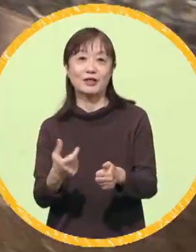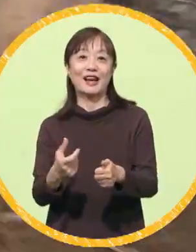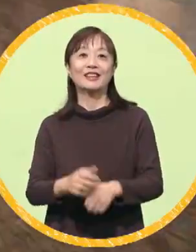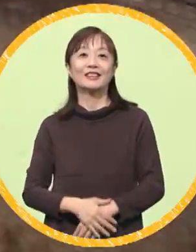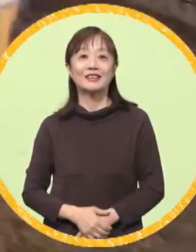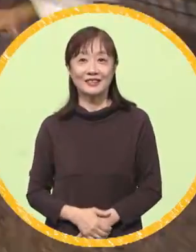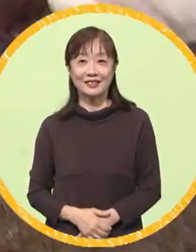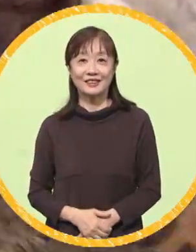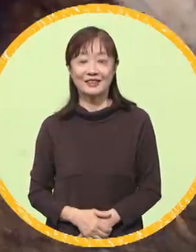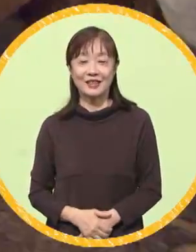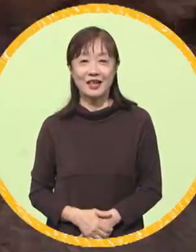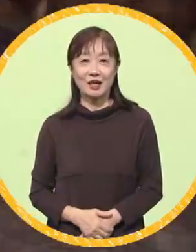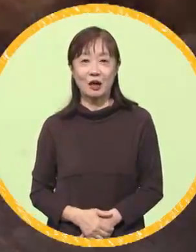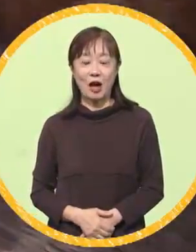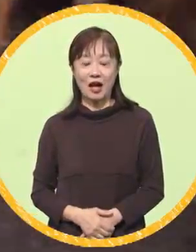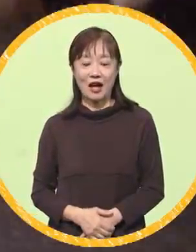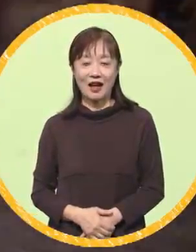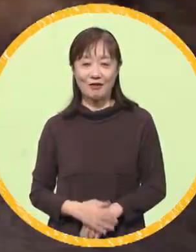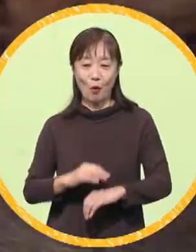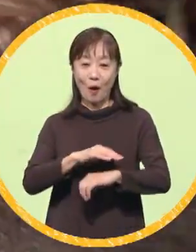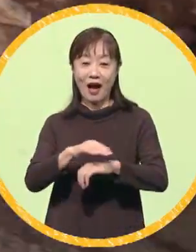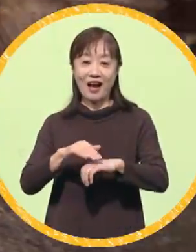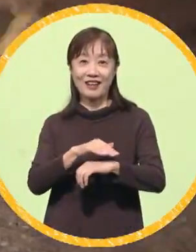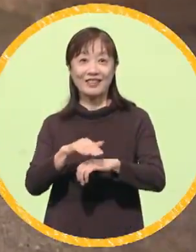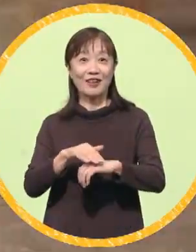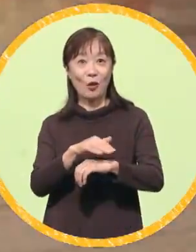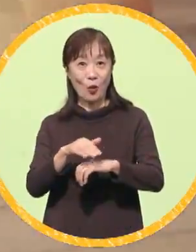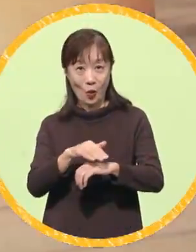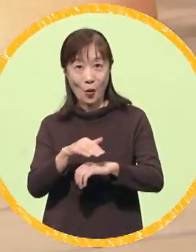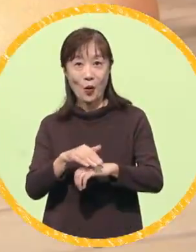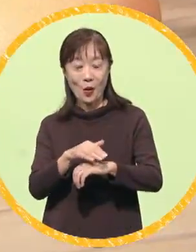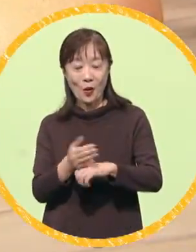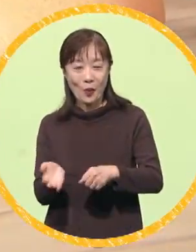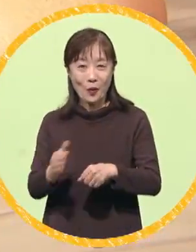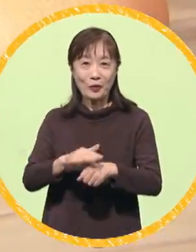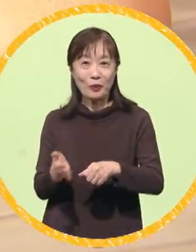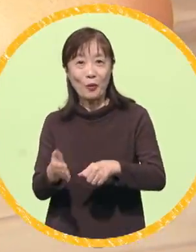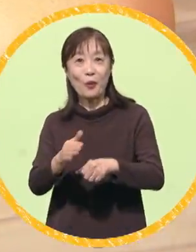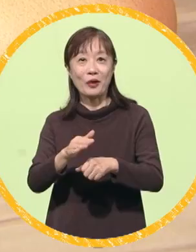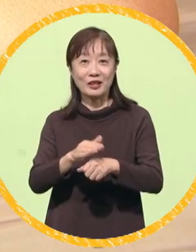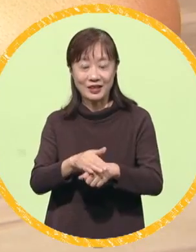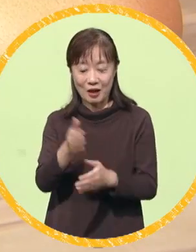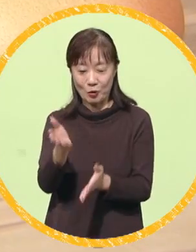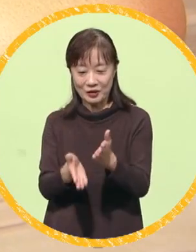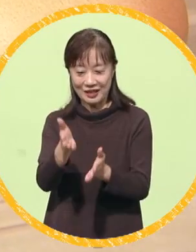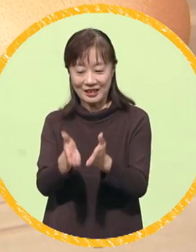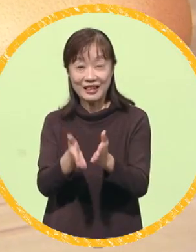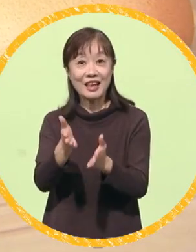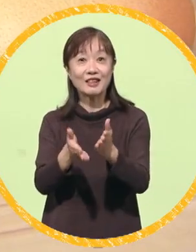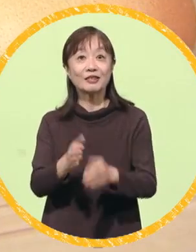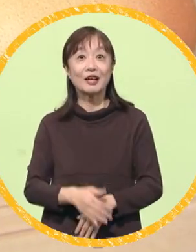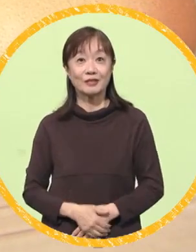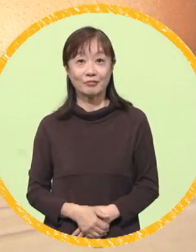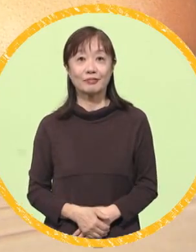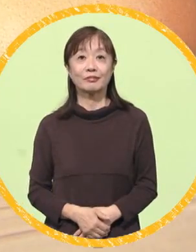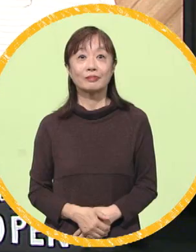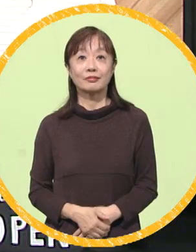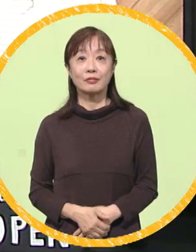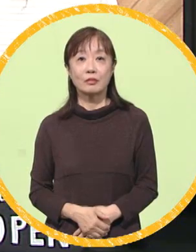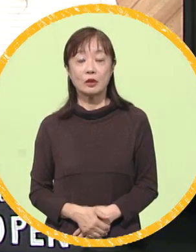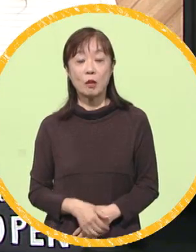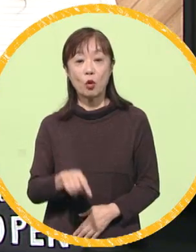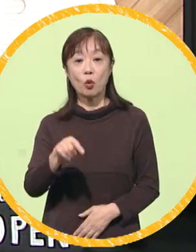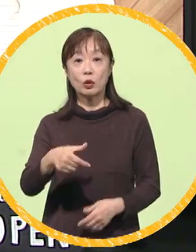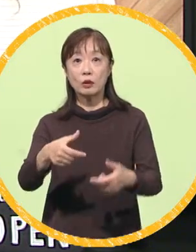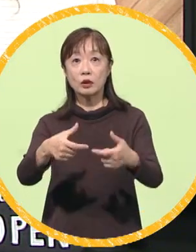はい、すごい愛が詰まってる、 ね、こだわりもすごい、 我が子のように育てて、 ね、いや、でもこの相模っ子ってど